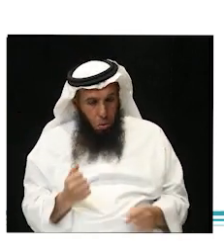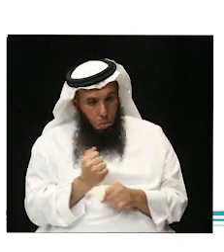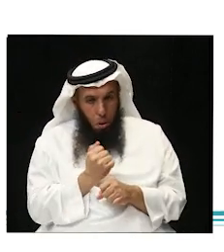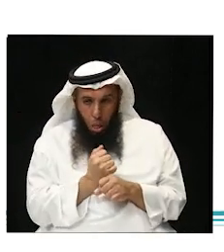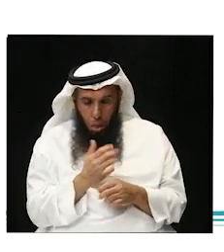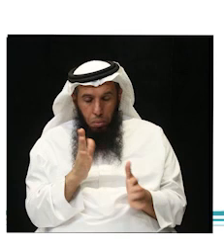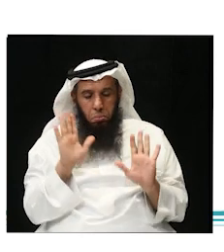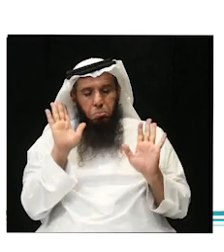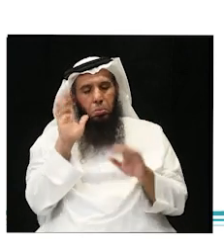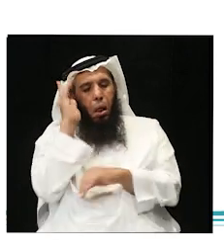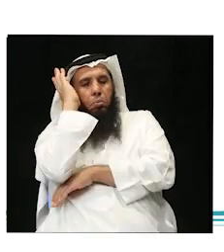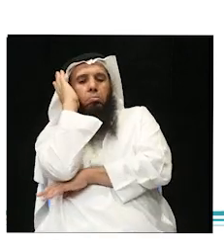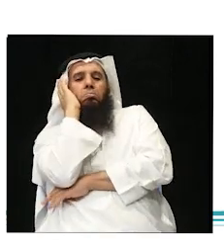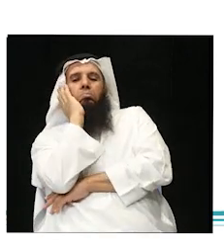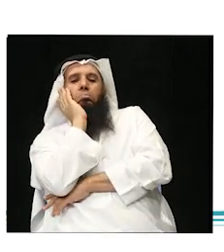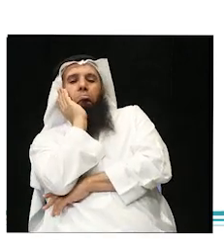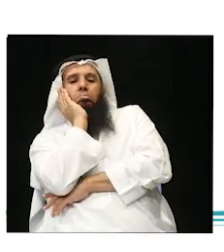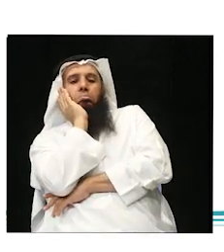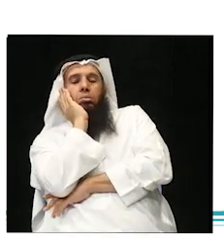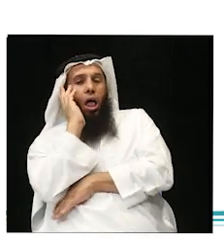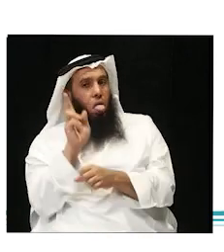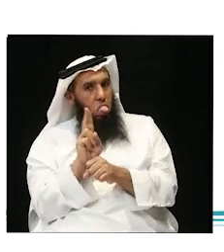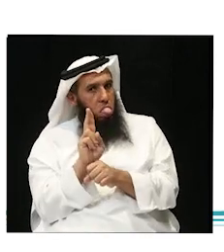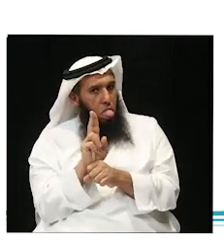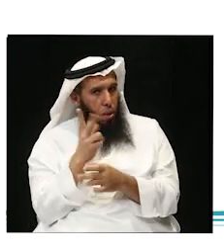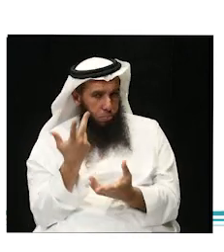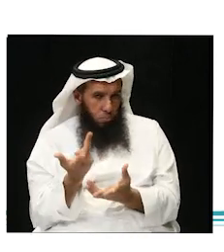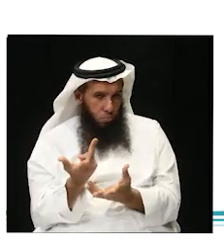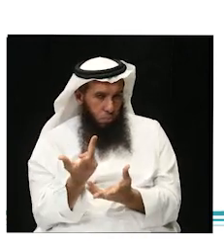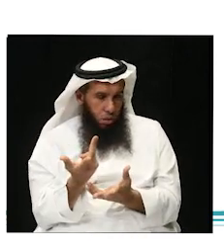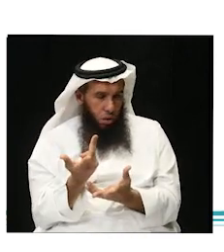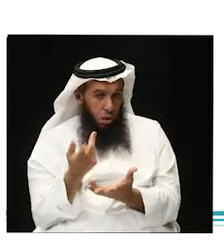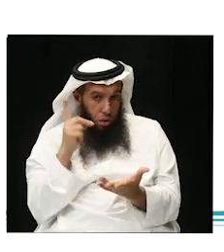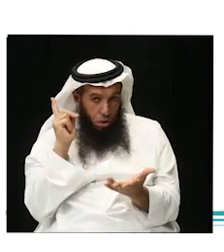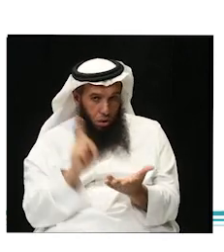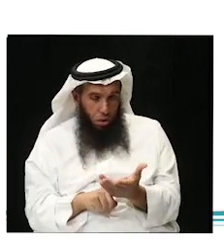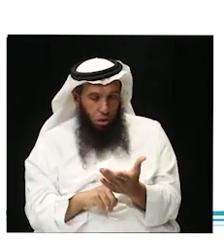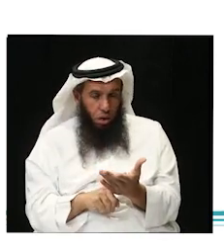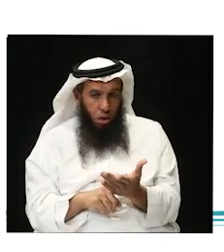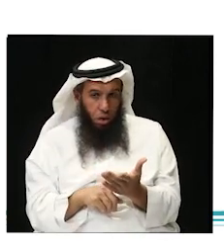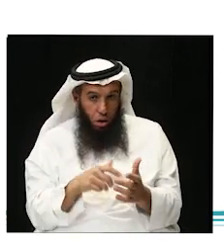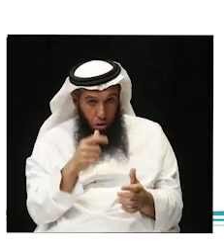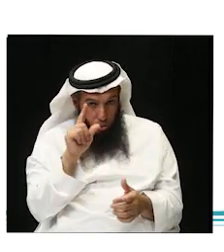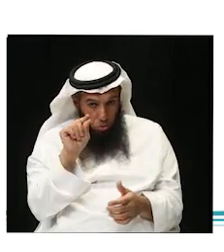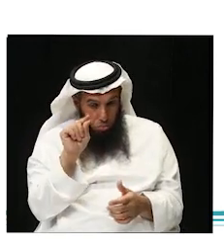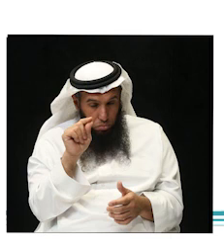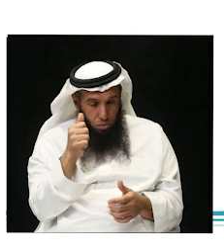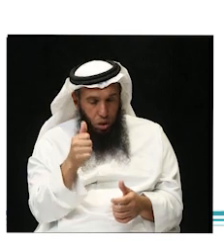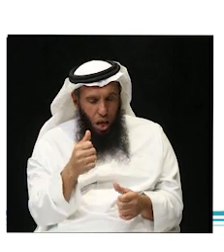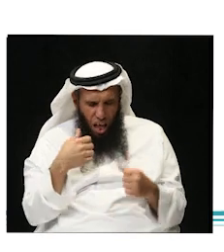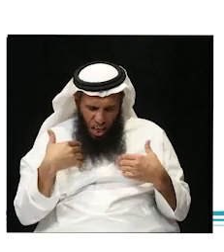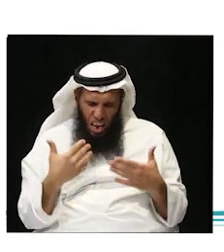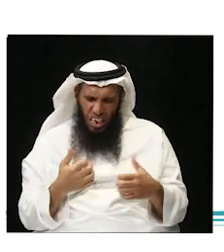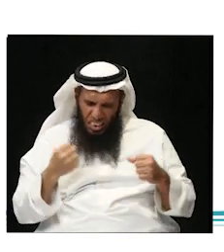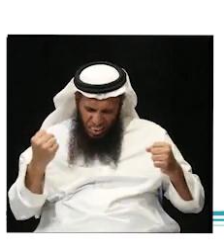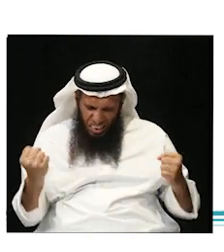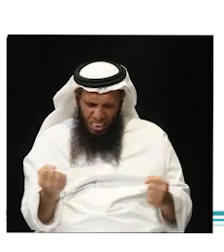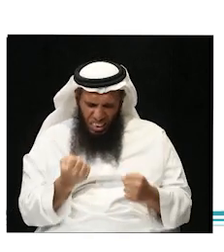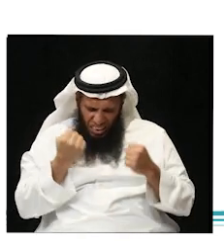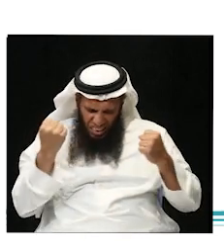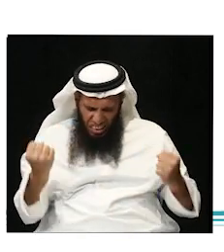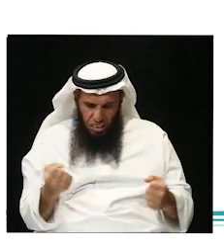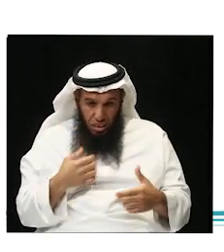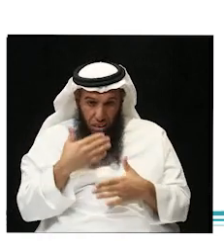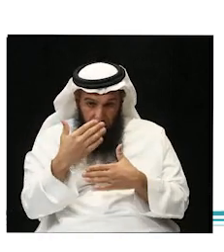وهذا شرك أكبر. وهذا للأسف موجود، يعني ولو كانه الحمد لله في بلادنا غير موجود، لكن الذين يذهبون